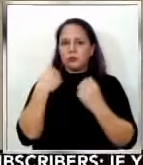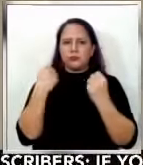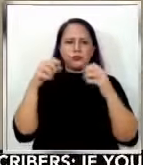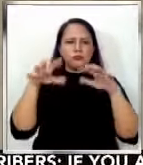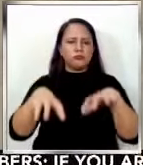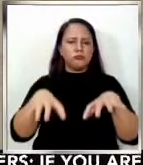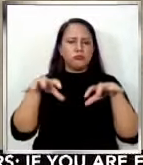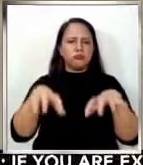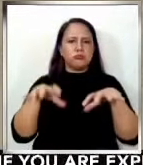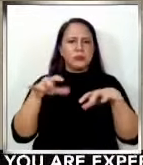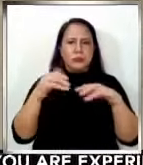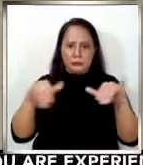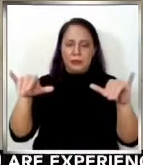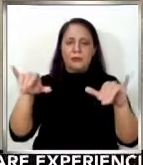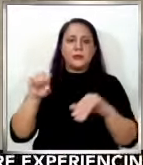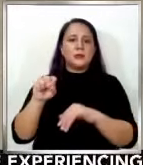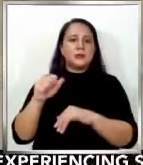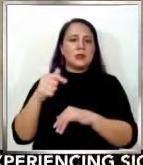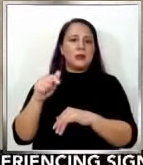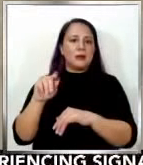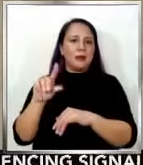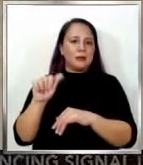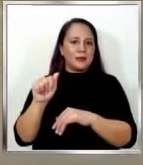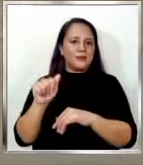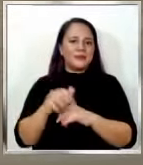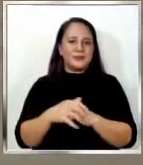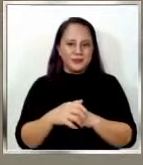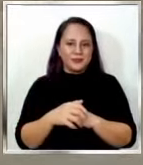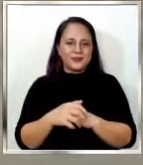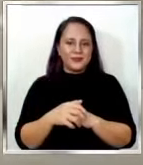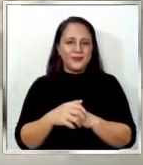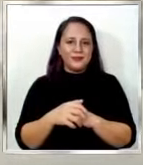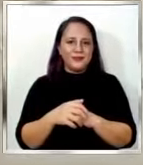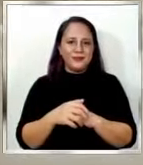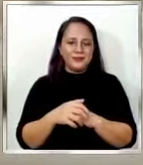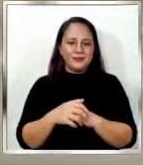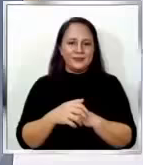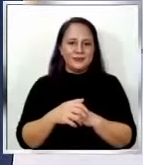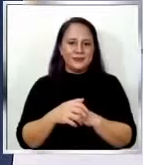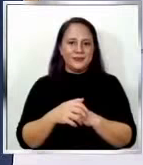Sagada. Mav Gonzalez, Nakatutok, 24 Oras.